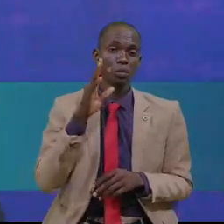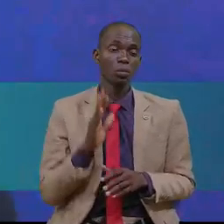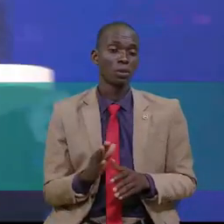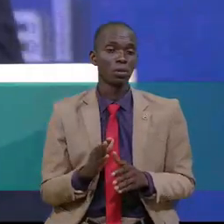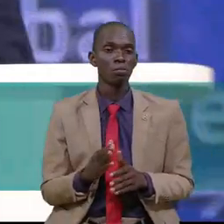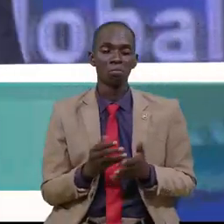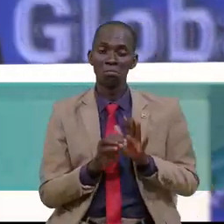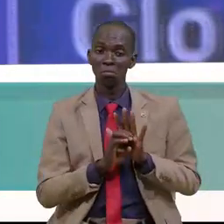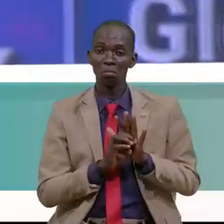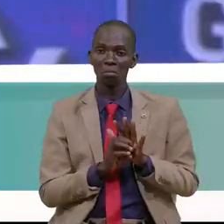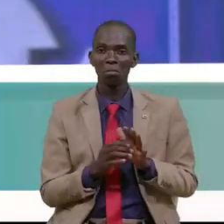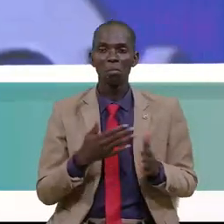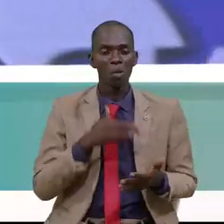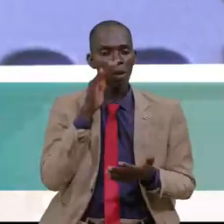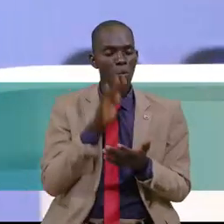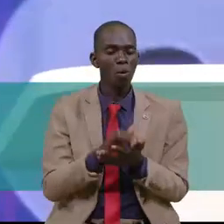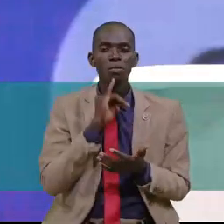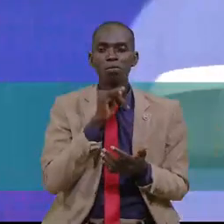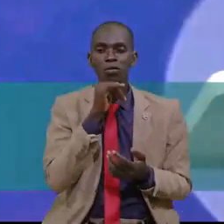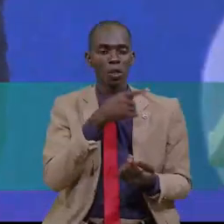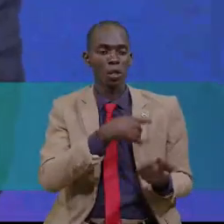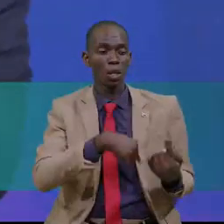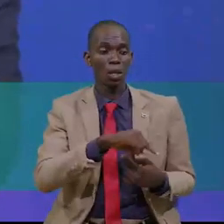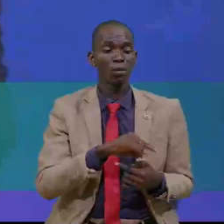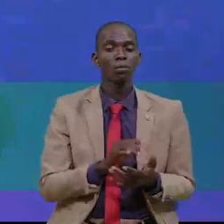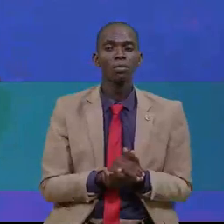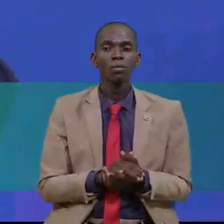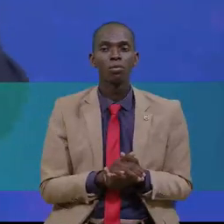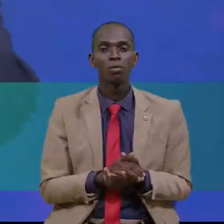prédicateur. Disons que mon épouse n'est pas là